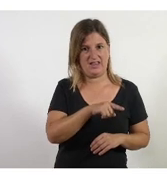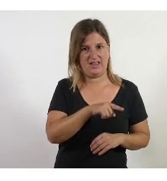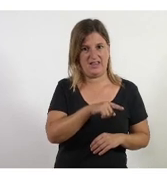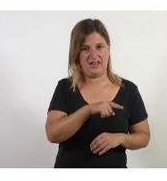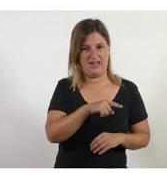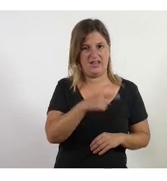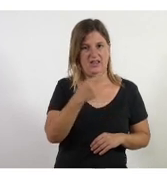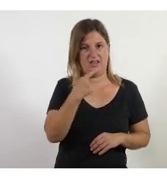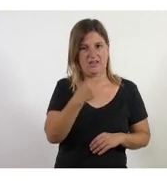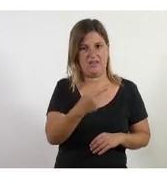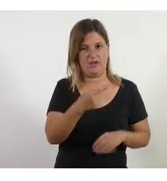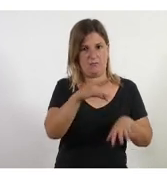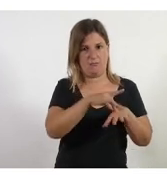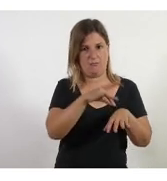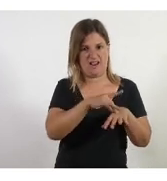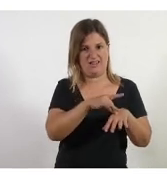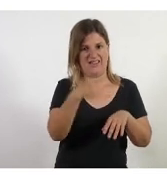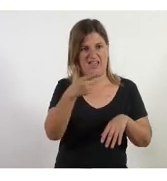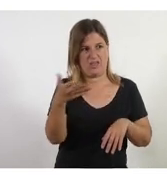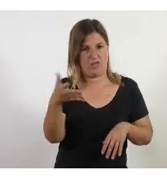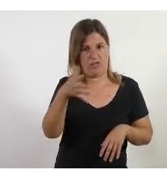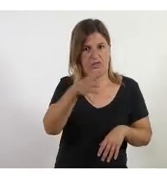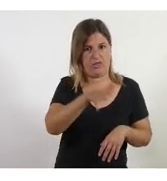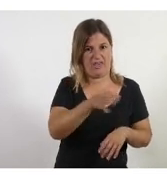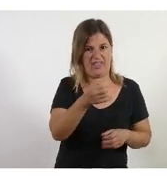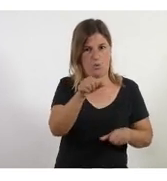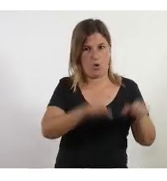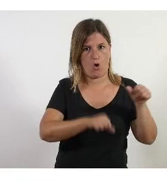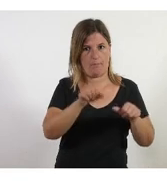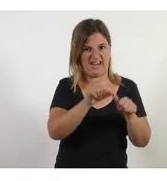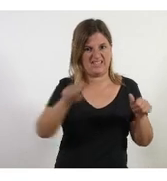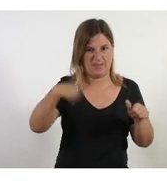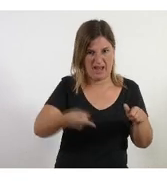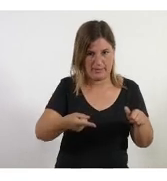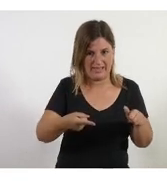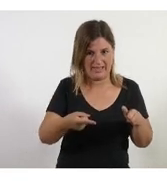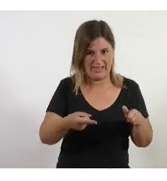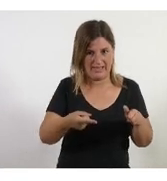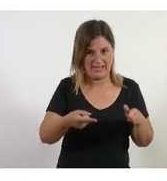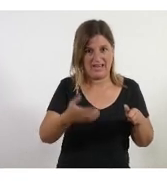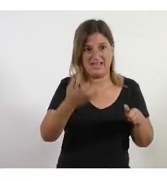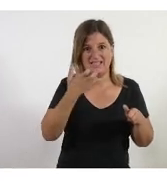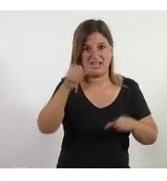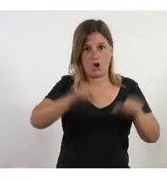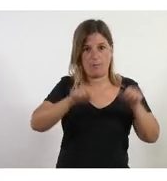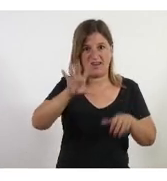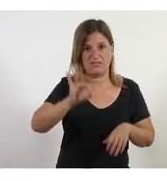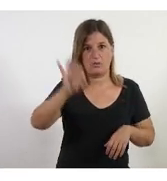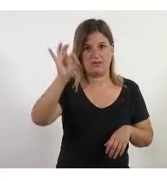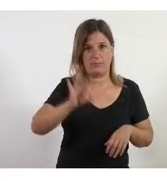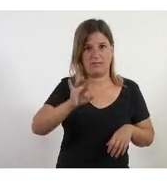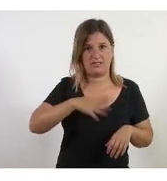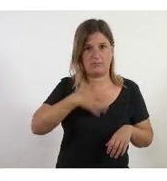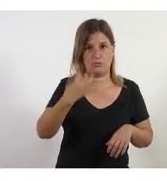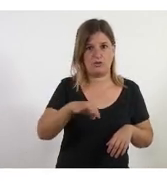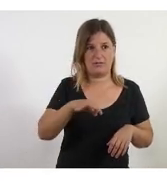que té una malaltia degenerativa, que l'han d'operar en una setmana i que si l'operen té el 50% de possibilitats de viure